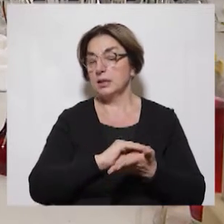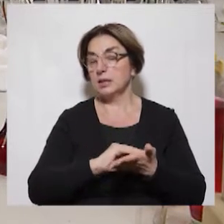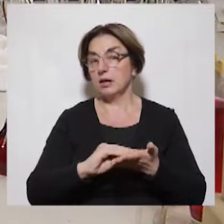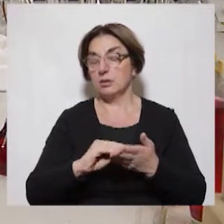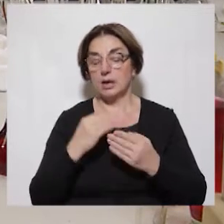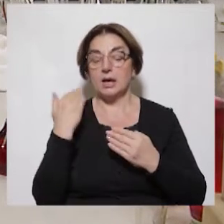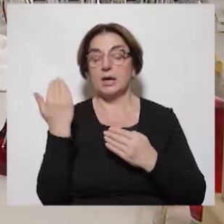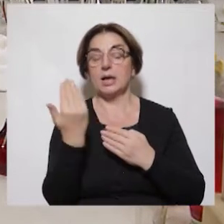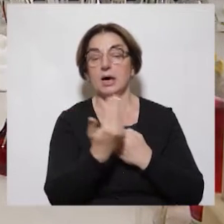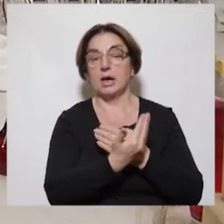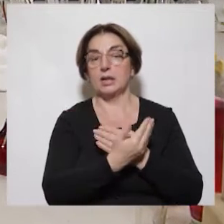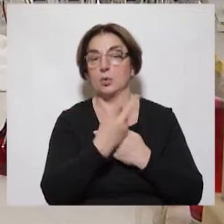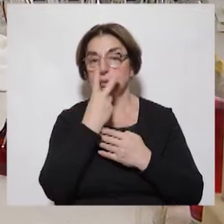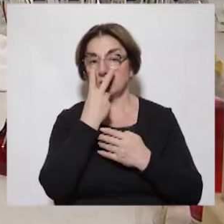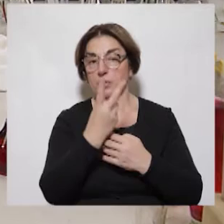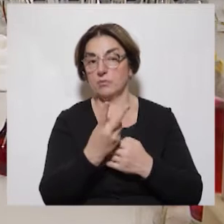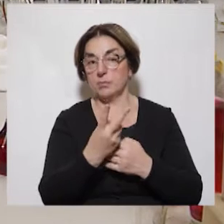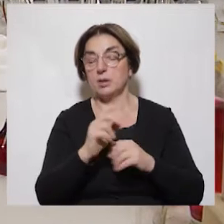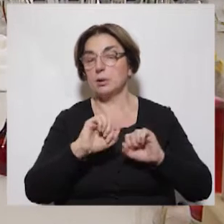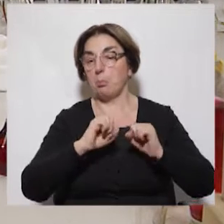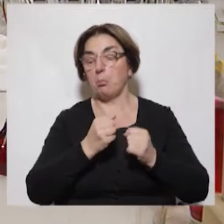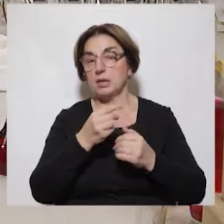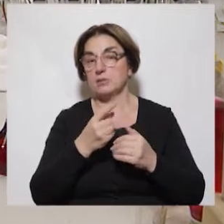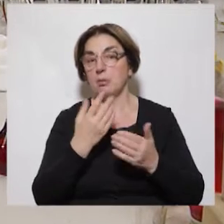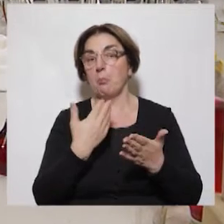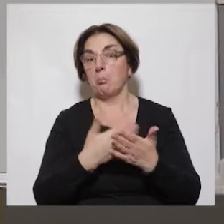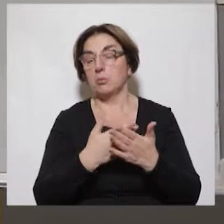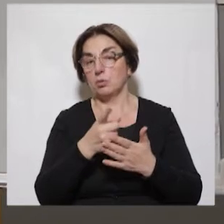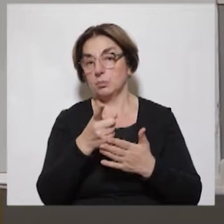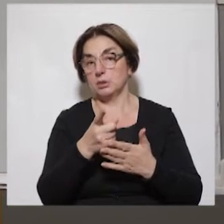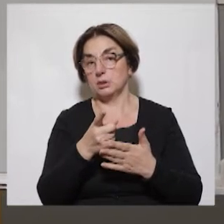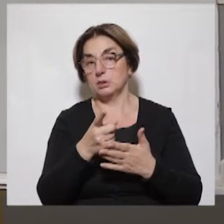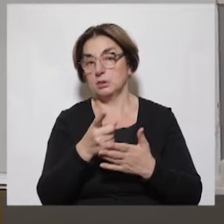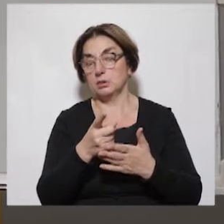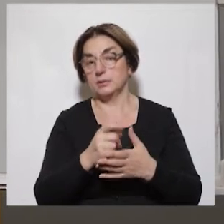დავხაზოთ გარე სფერო, რომელსაც ჩვენ ვხედავთ. აი წარმოიდგინეთ პირობითად,